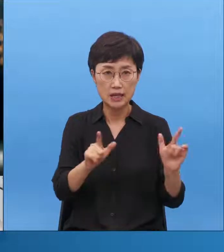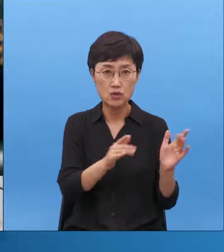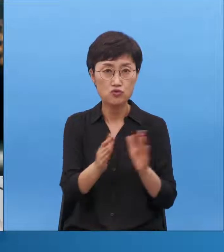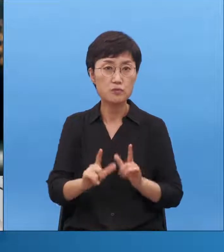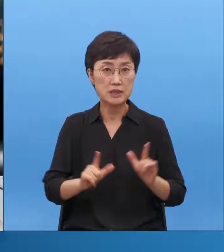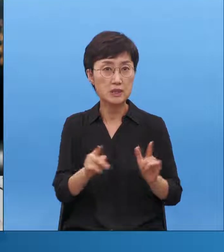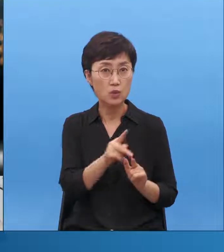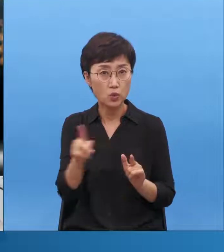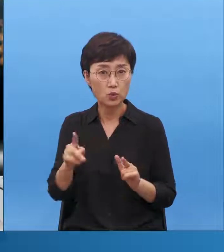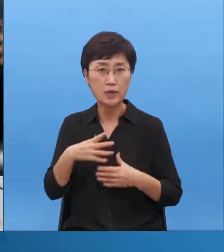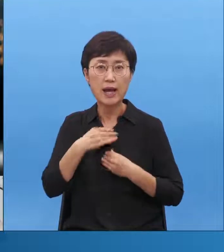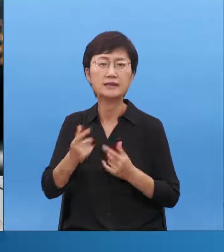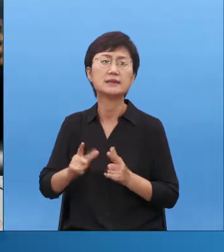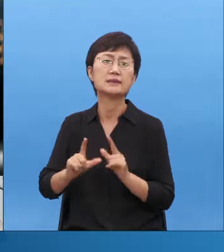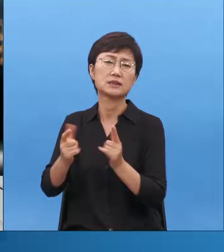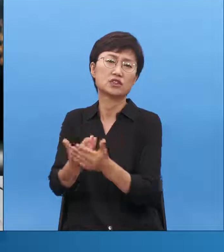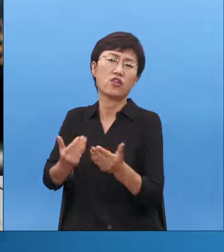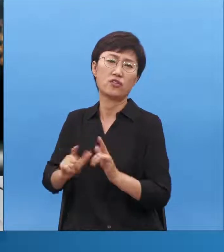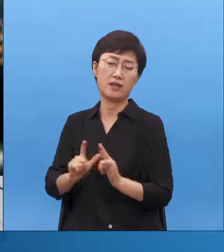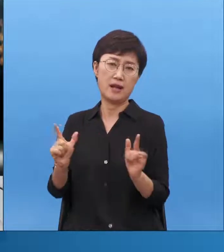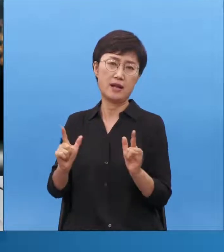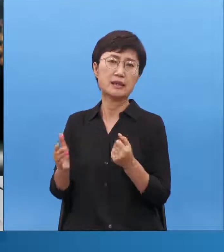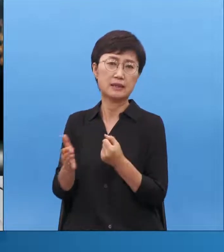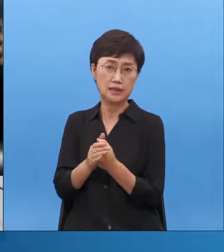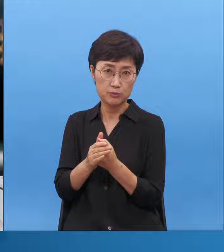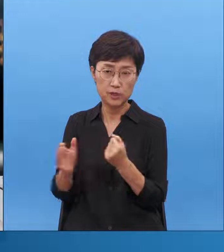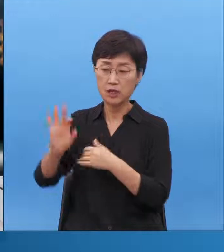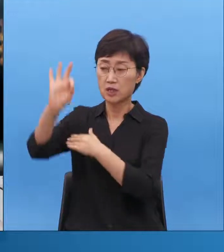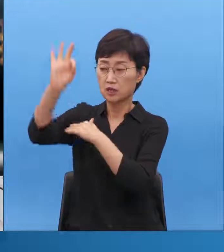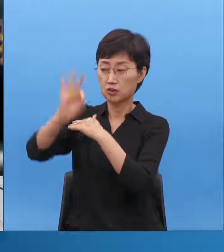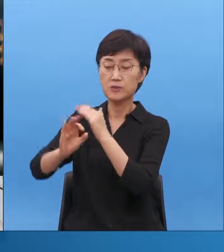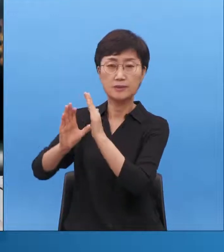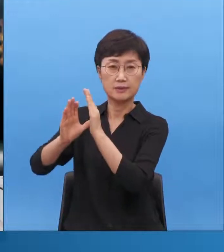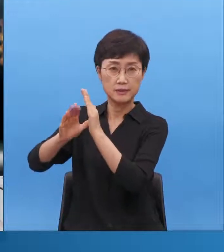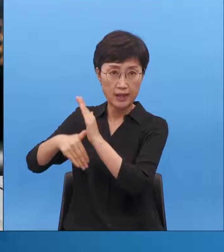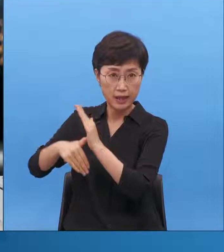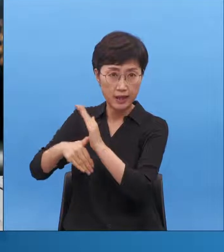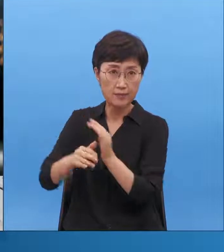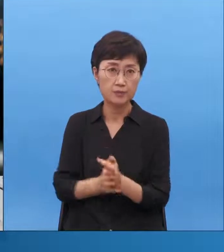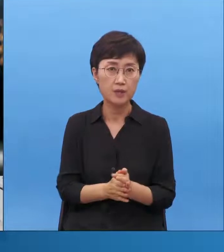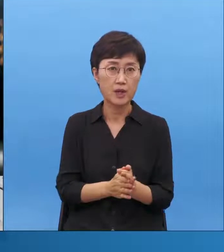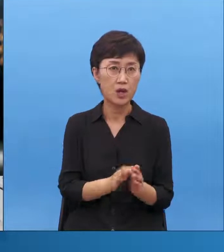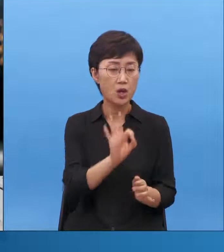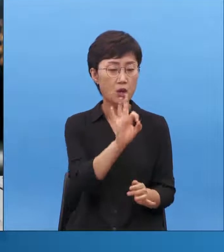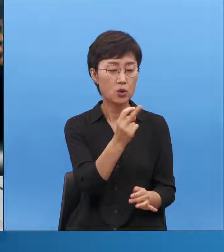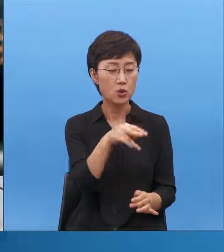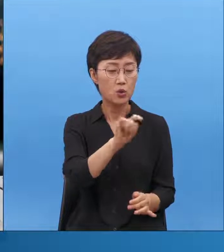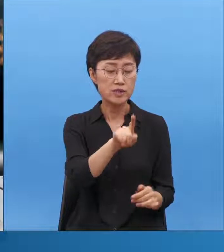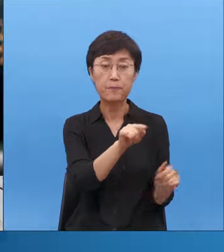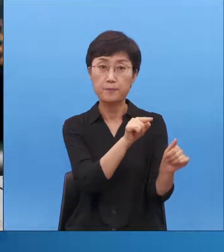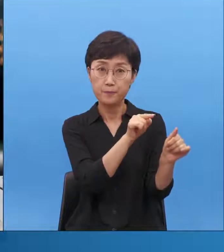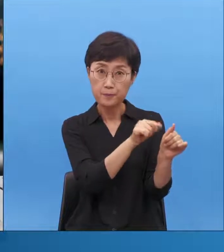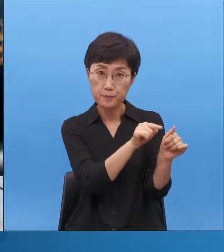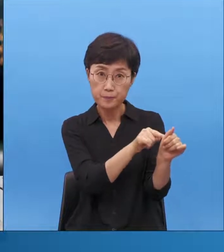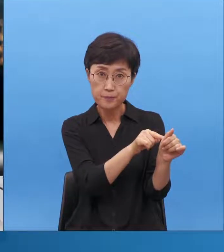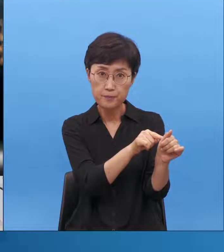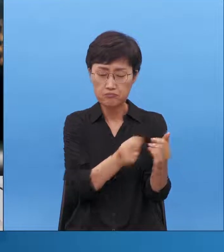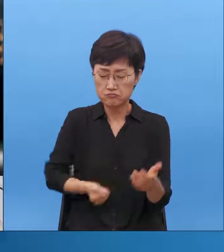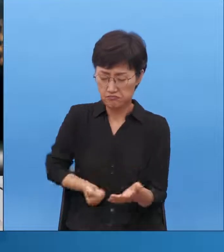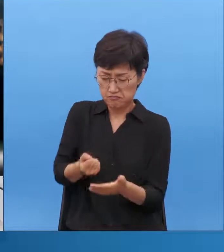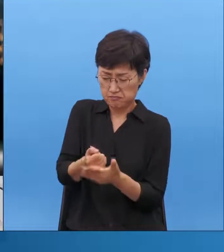이날은 준비일 곧 안식일 전날이므로 저무릇을 때에 아리마대 사람 요셉이